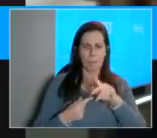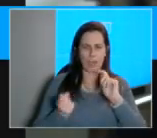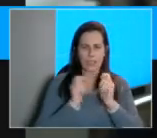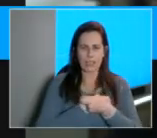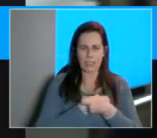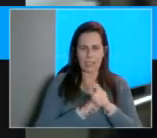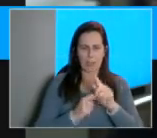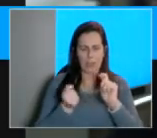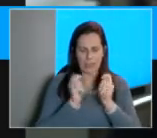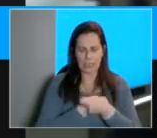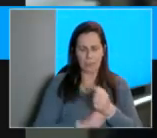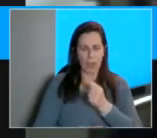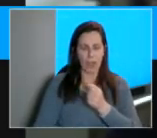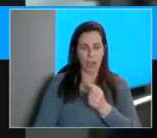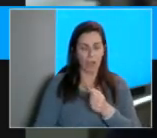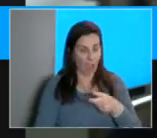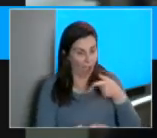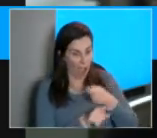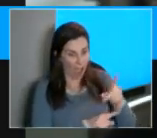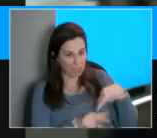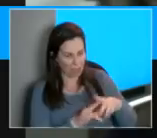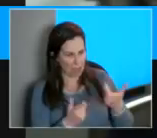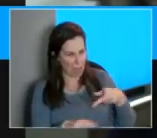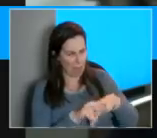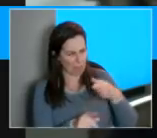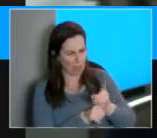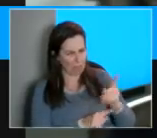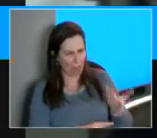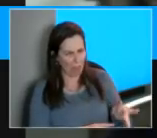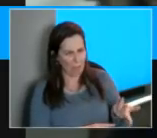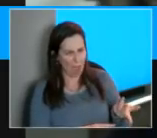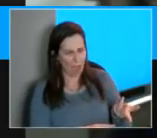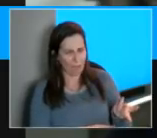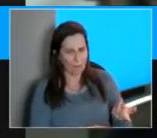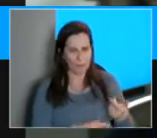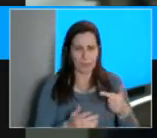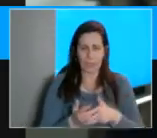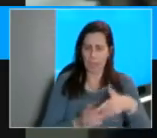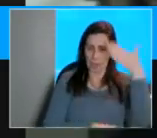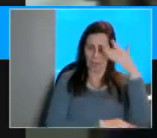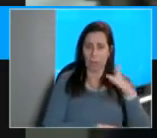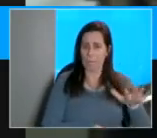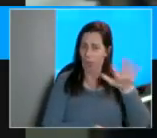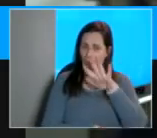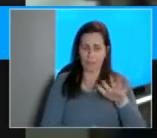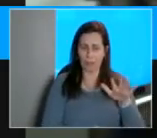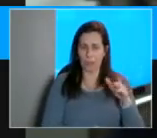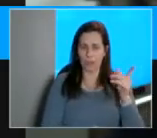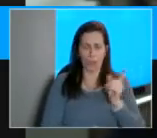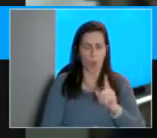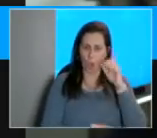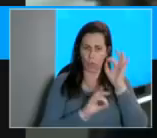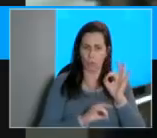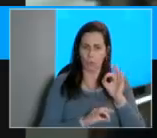אלא גם המטריד ביותר בארץ. הטרדה, אדוני? למה הטרדה? כי במדינה מערבית מתוקנת לא